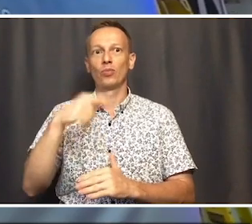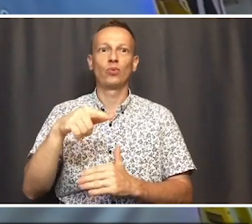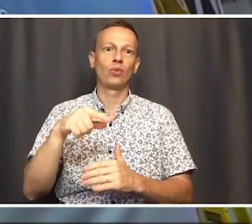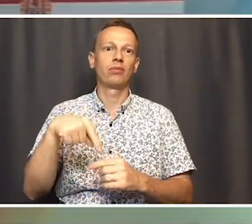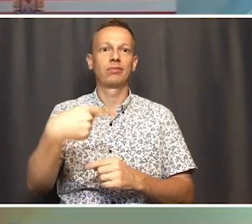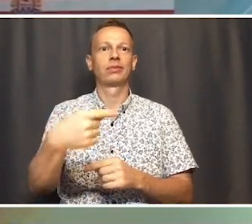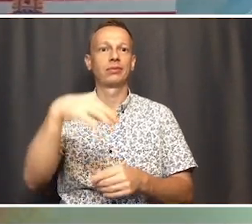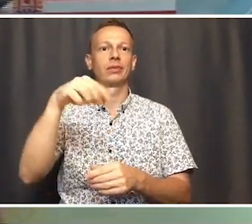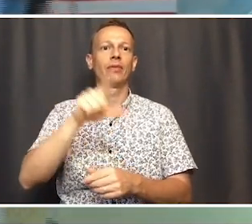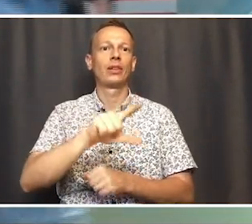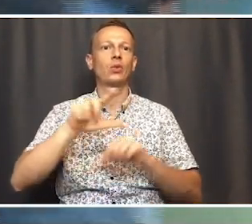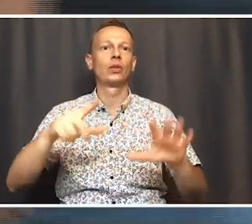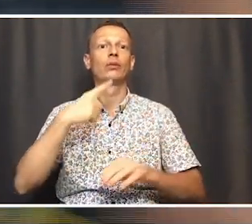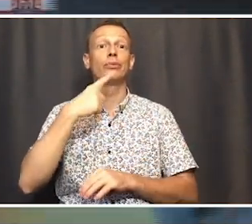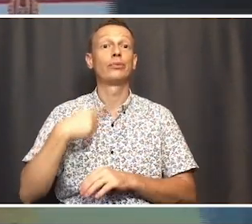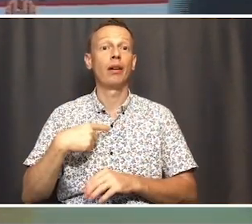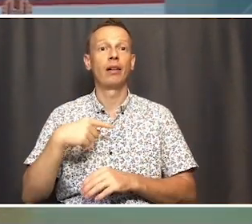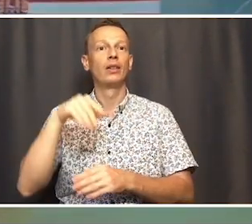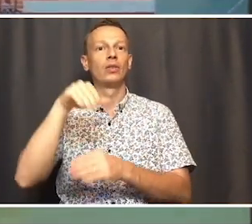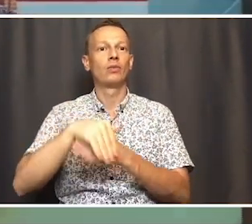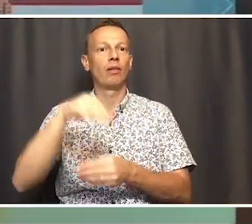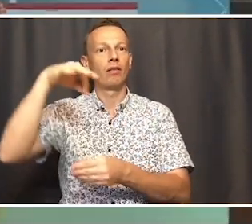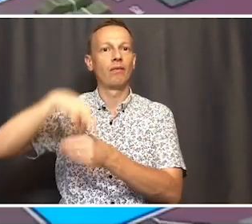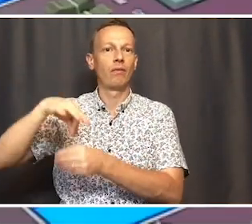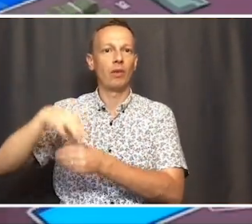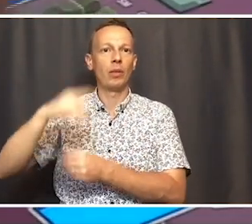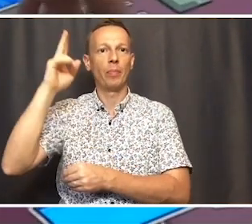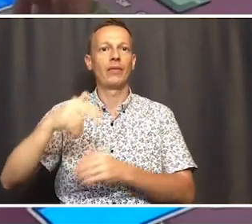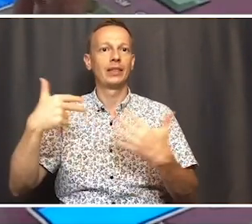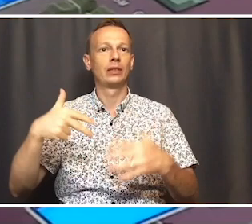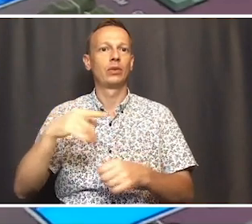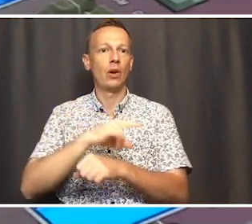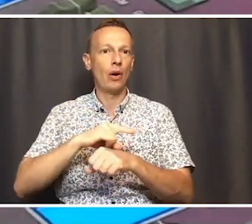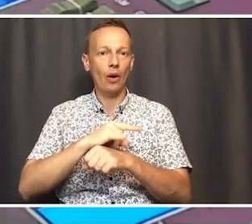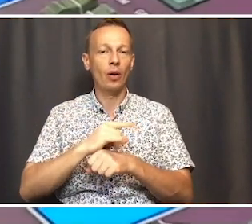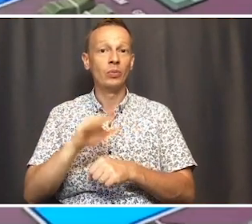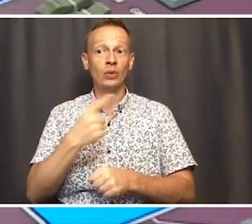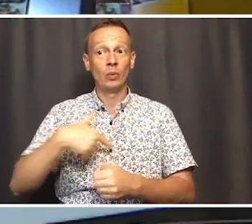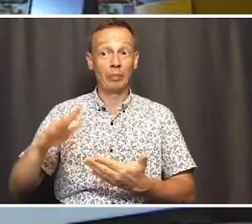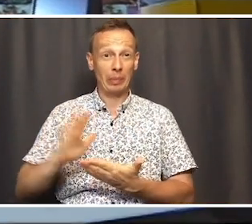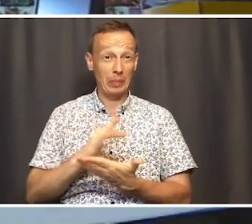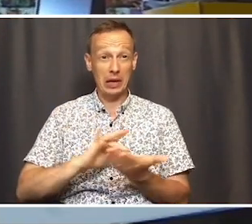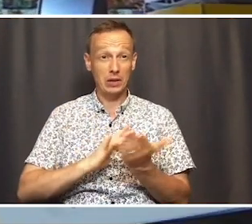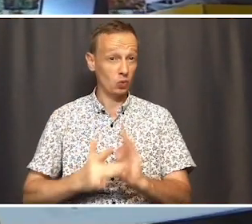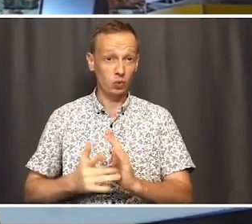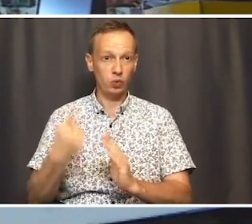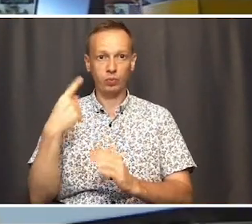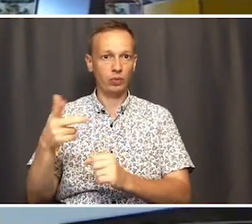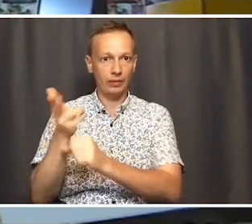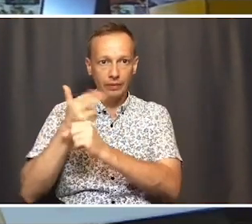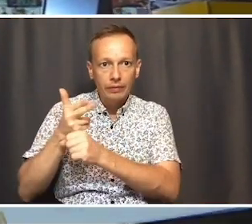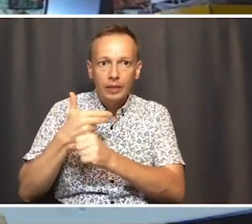soirée électorale du 28 juin prochain à partir de 18h. Techniciens et machinistes s'affairent